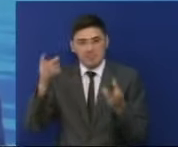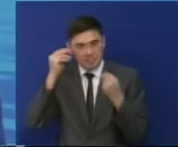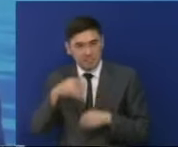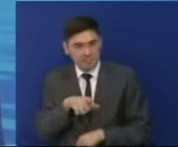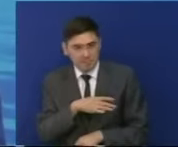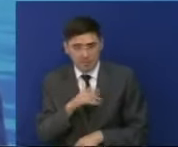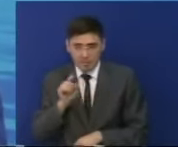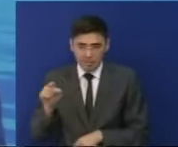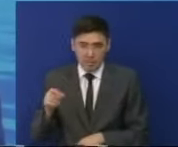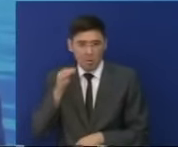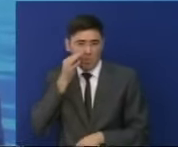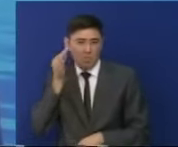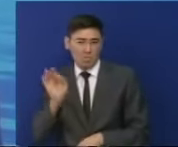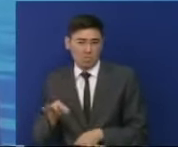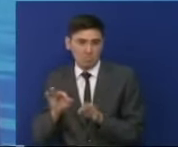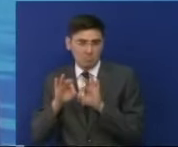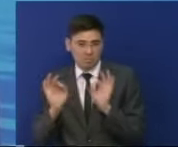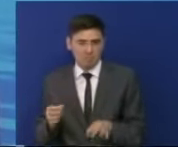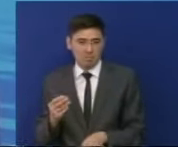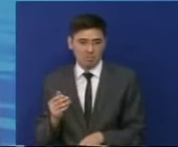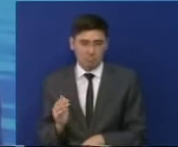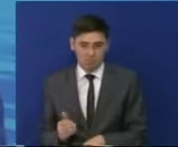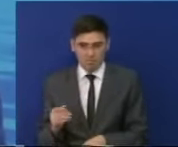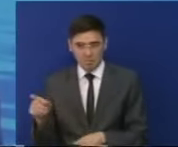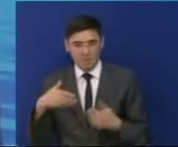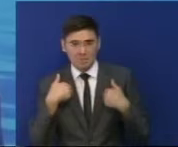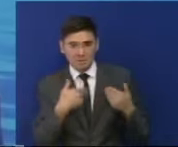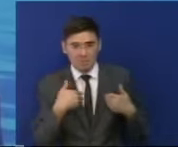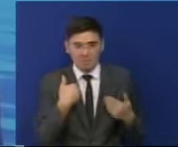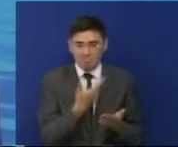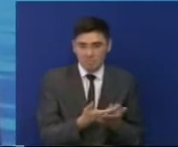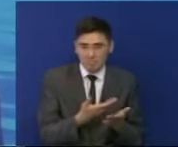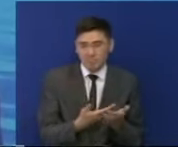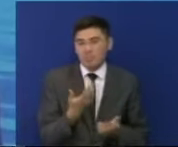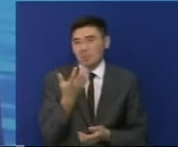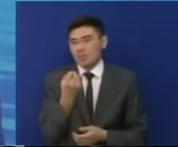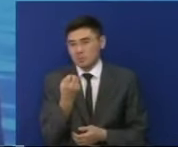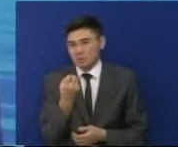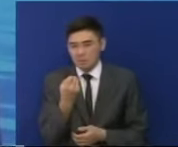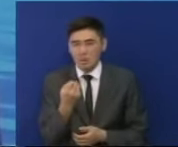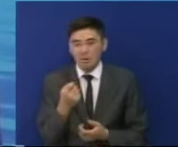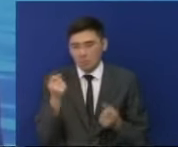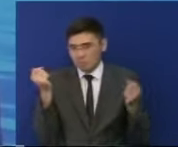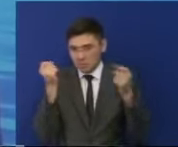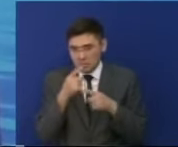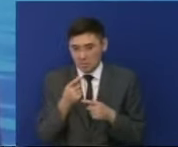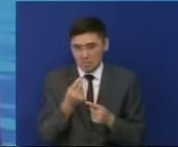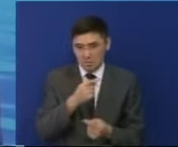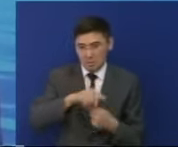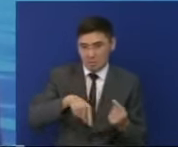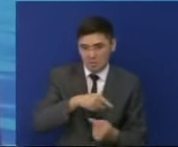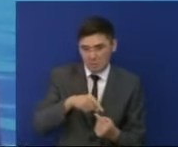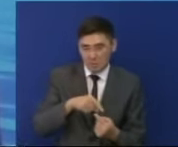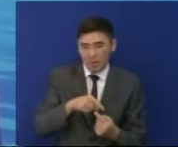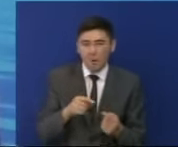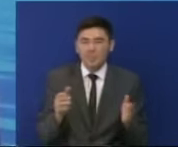поделились своими знаниями и дали советы. Также молодых предпринимателей обрадовало поручение президента о том, что малый бизнес будет освобожден от